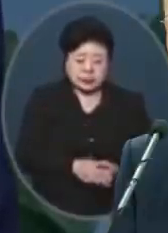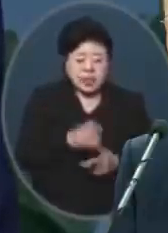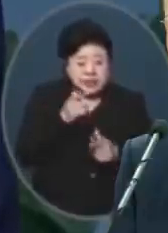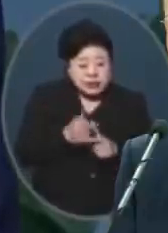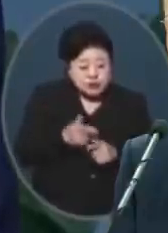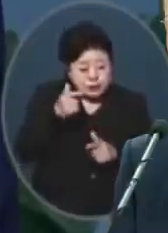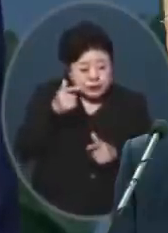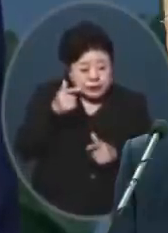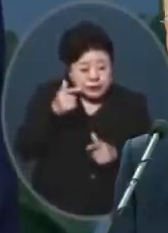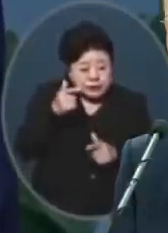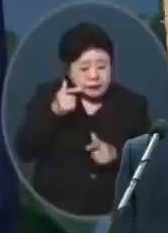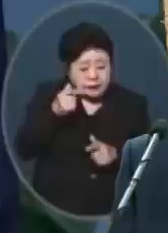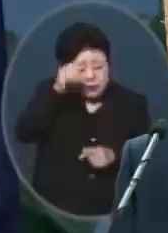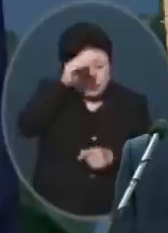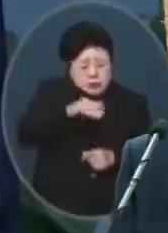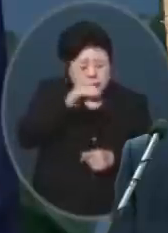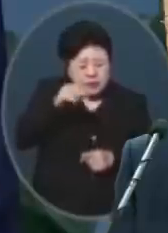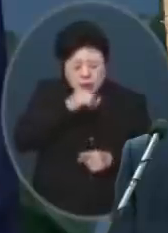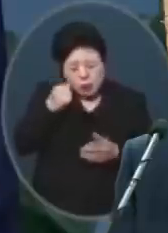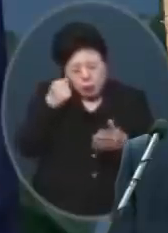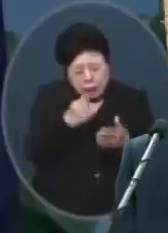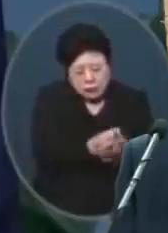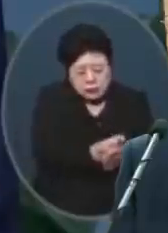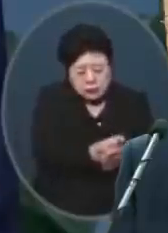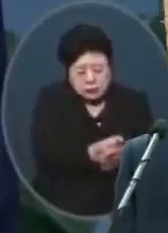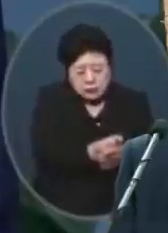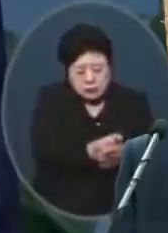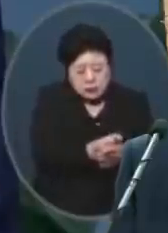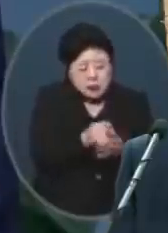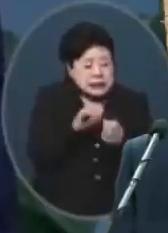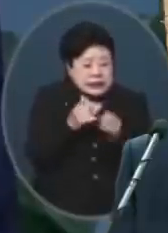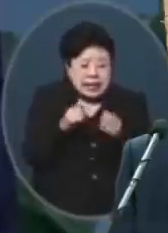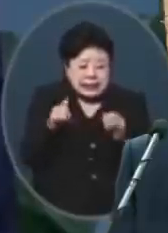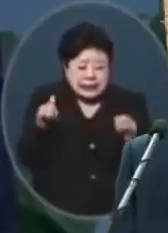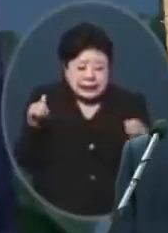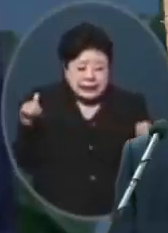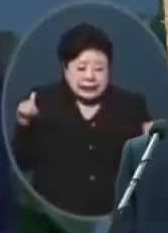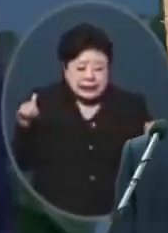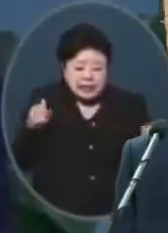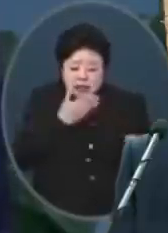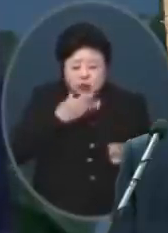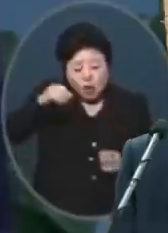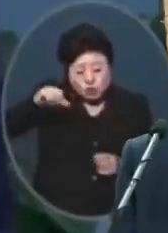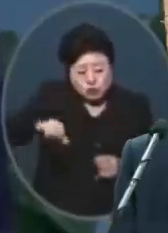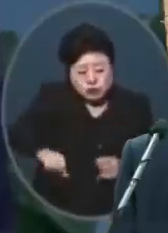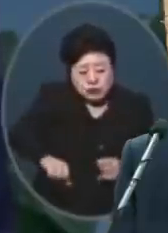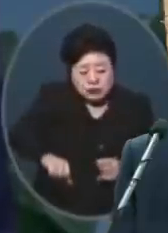예수님은 십자가에 못박해서 인간의 저주를